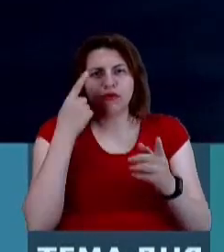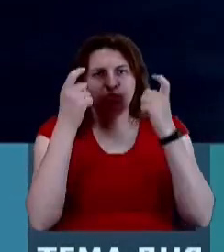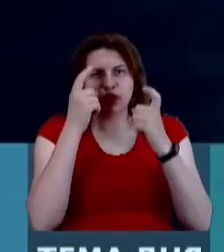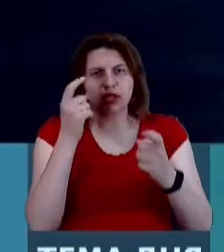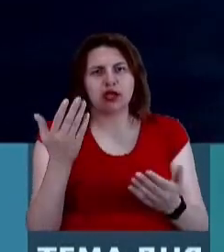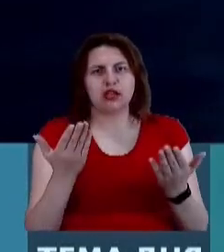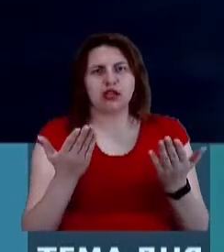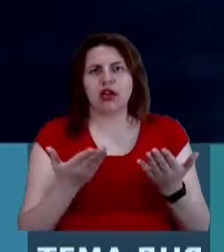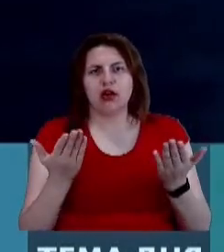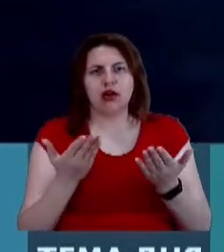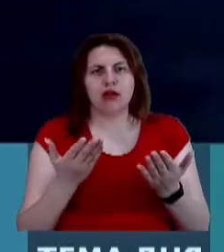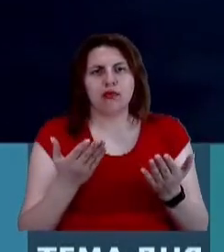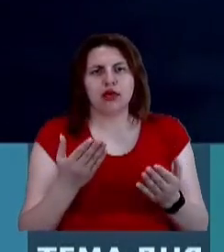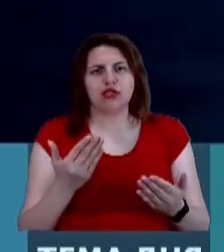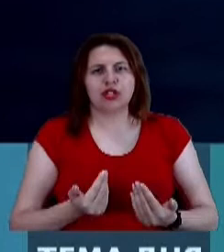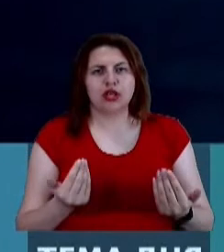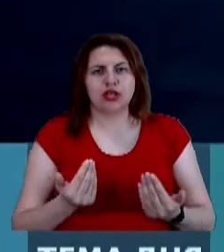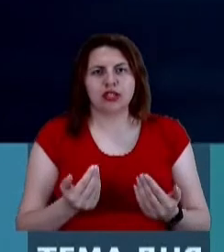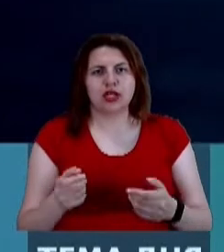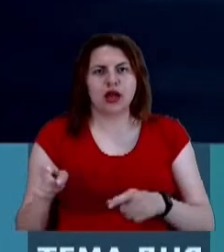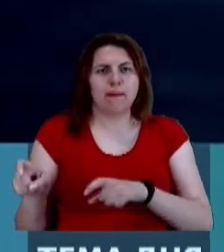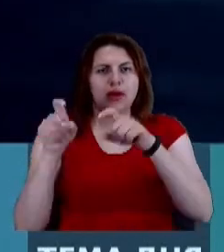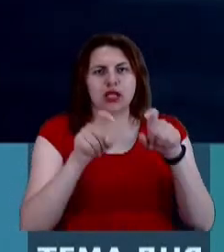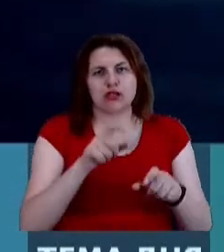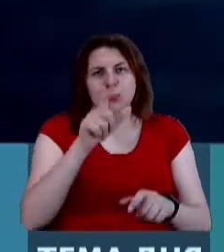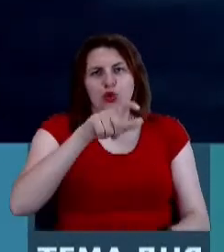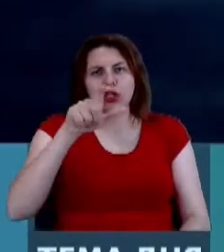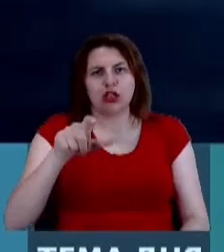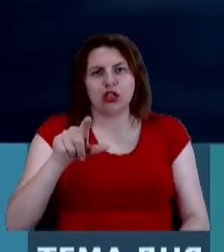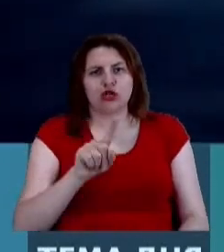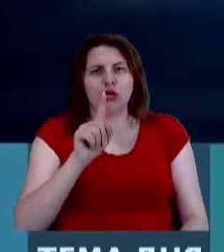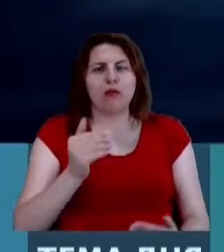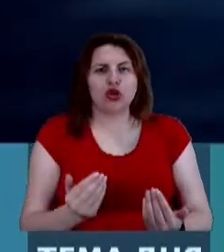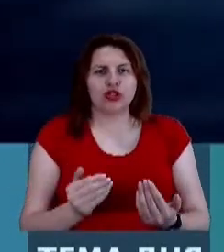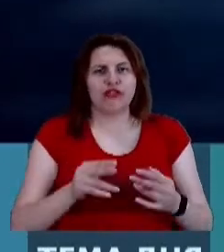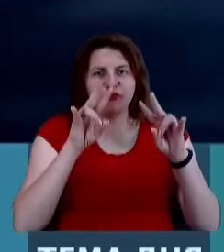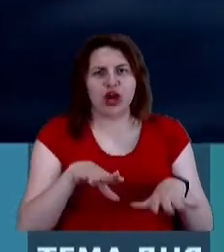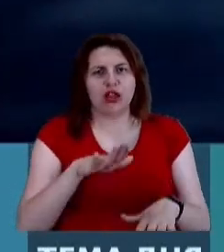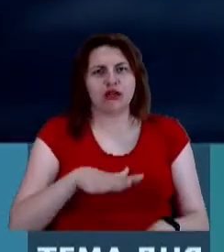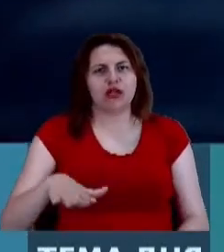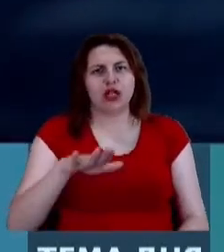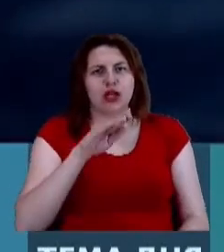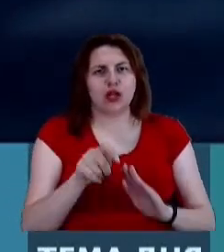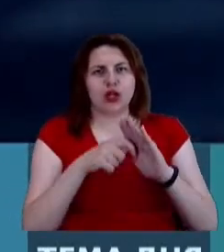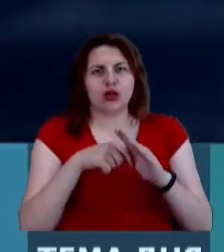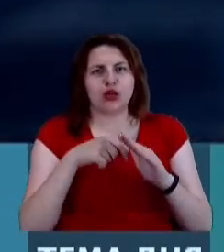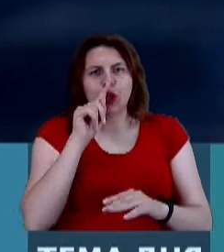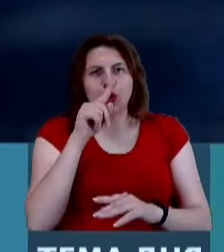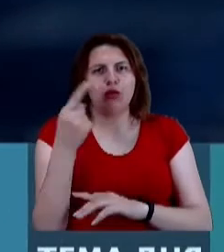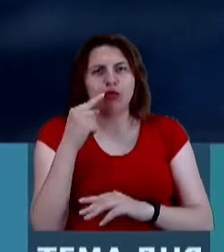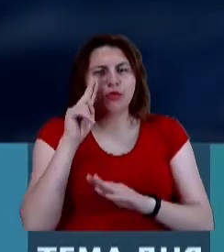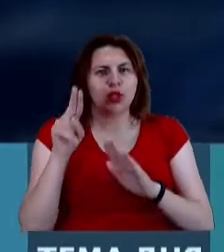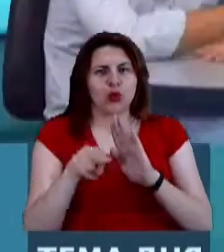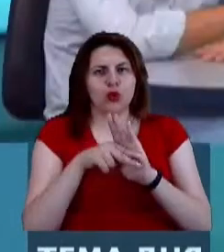стосувалася життя пересічних громадян, пересічних українців, які проживають на території Донецької та Луганської областей, підконтрольних